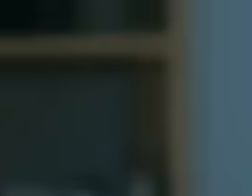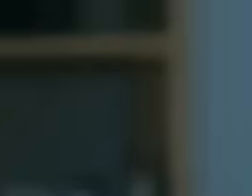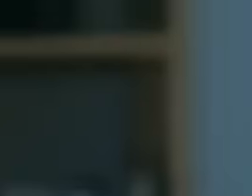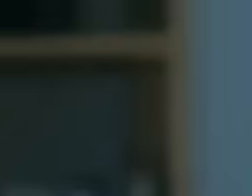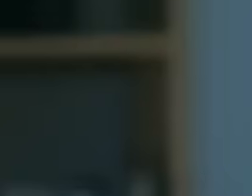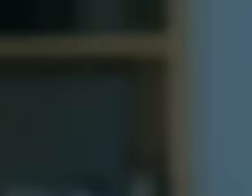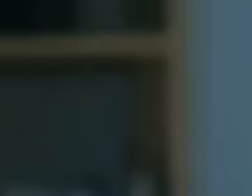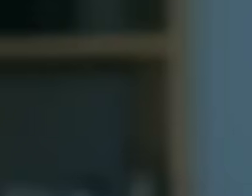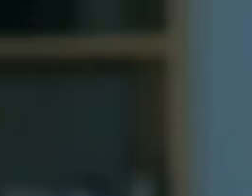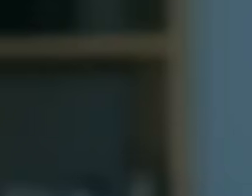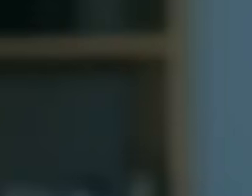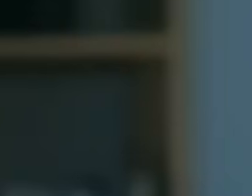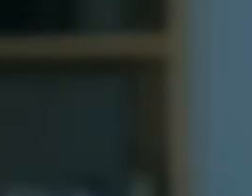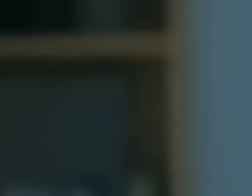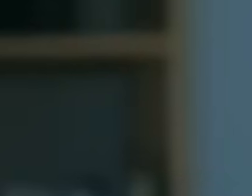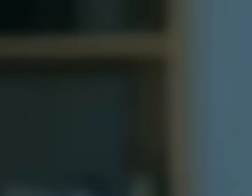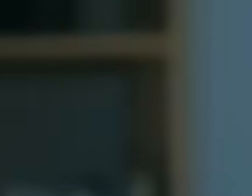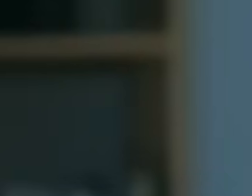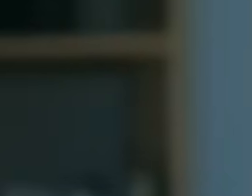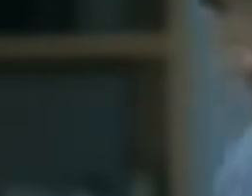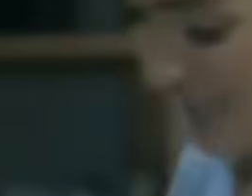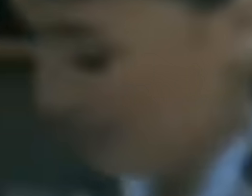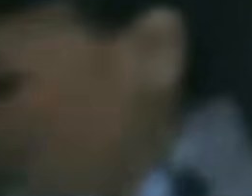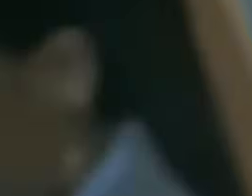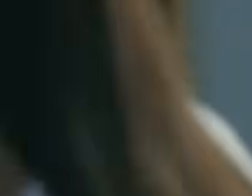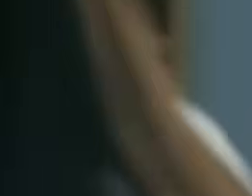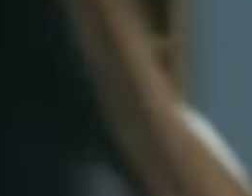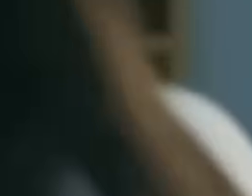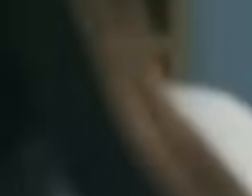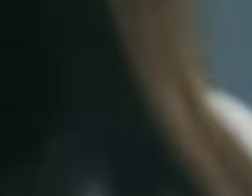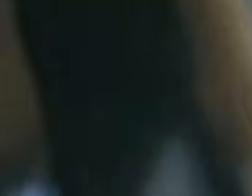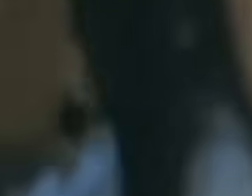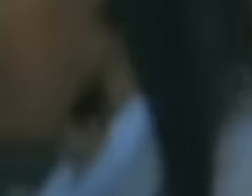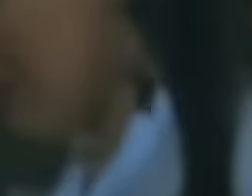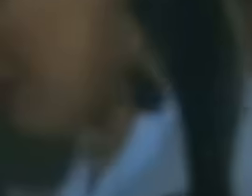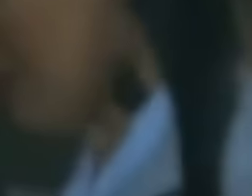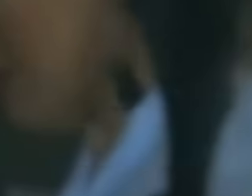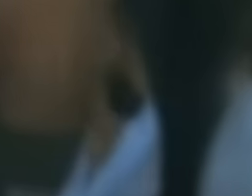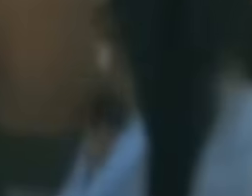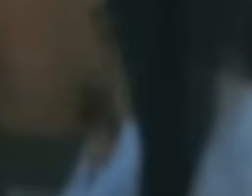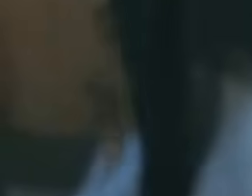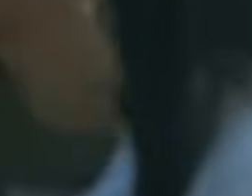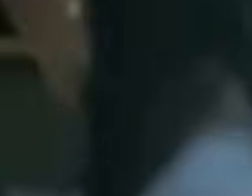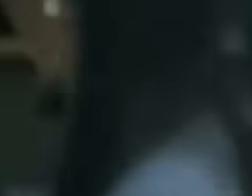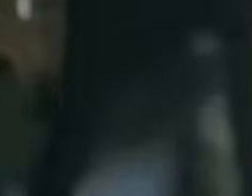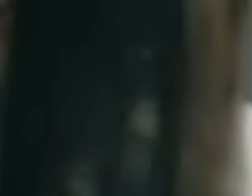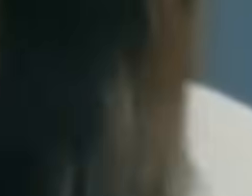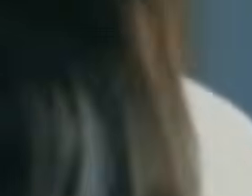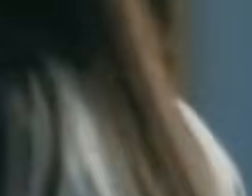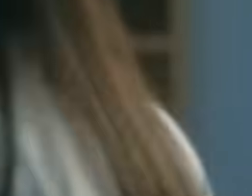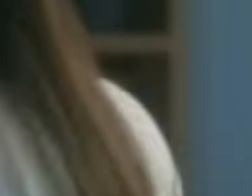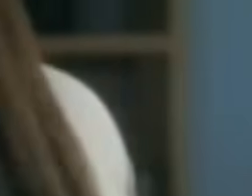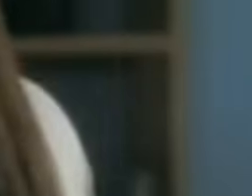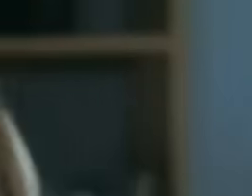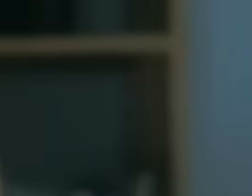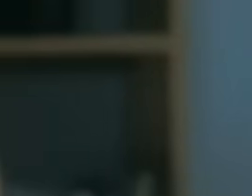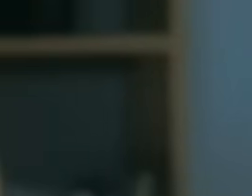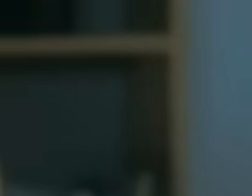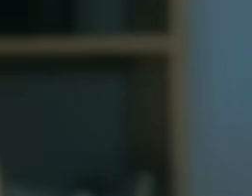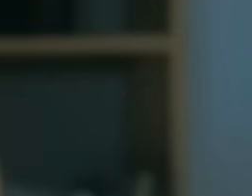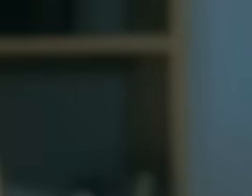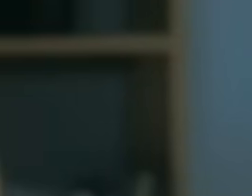هتروحي خلاص؟ طبعا هروح. الانتخاب حق من حقوقك، بيكفله الدستور ويحميه القانون. أدي